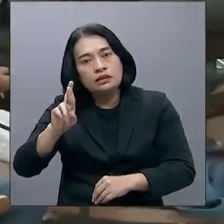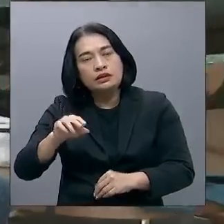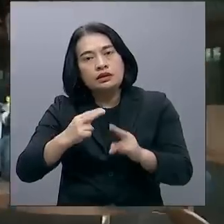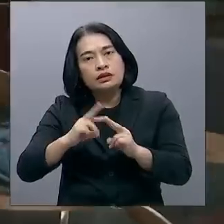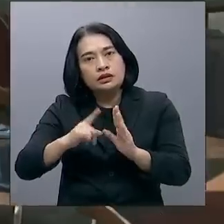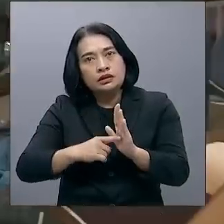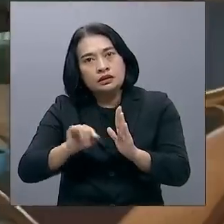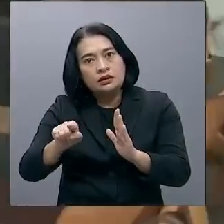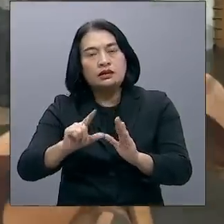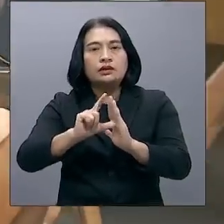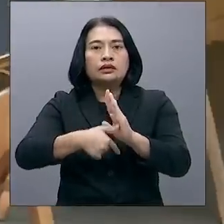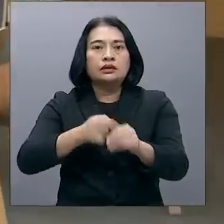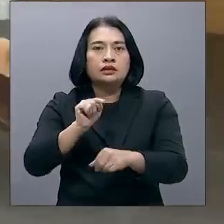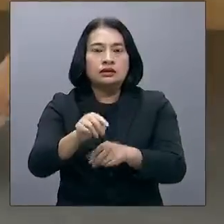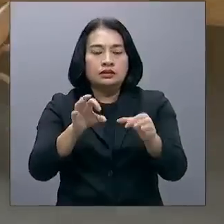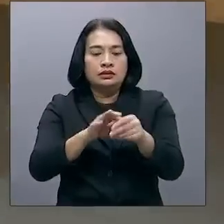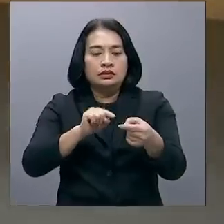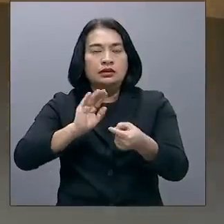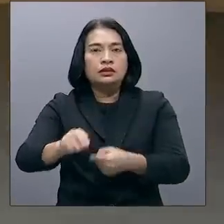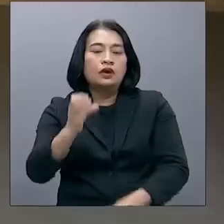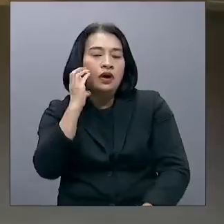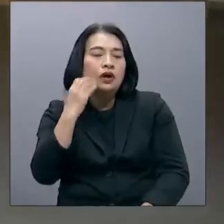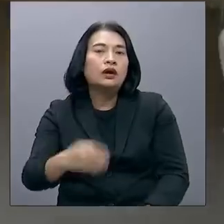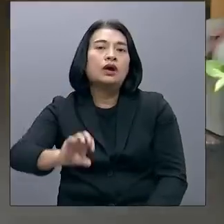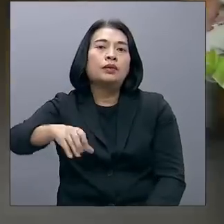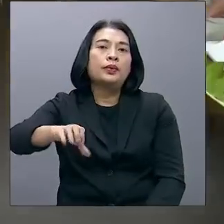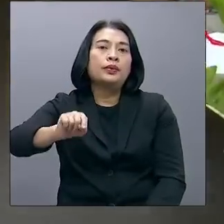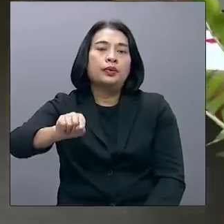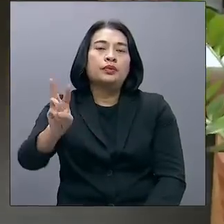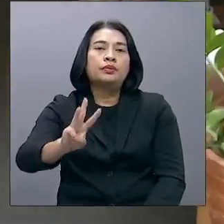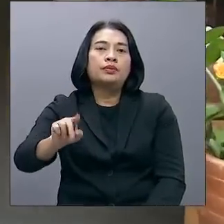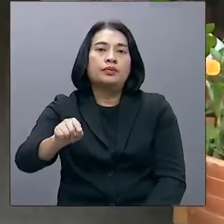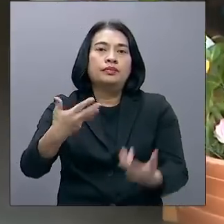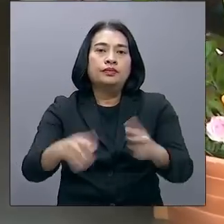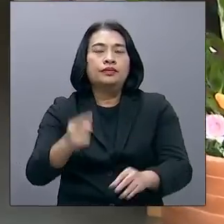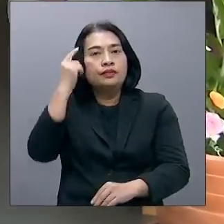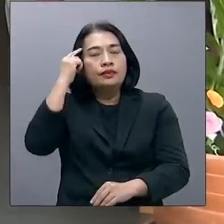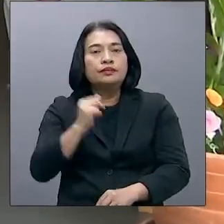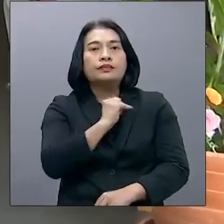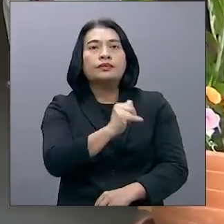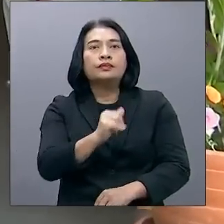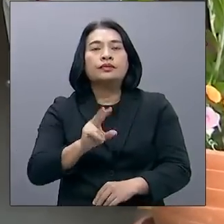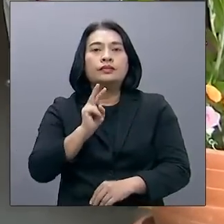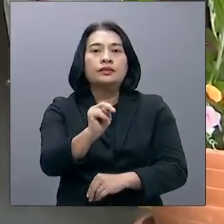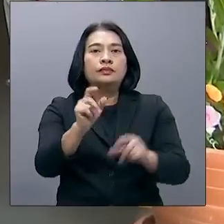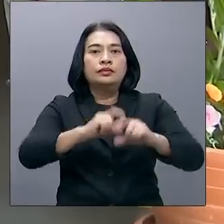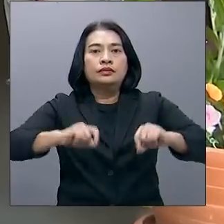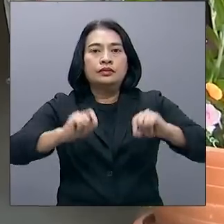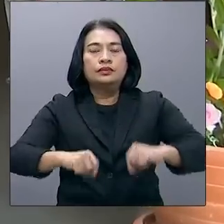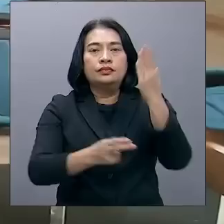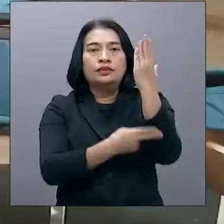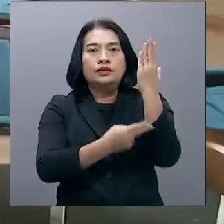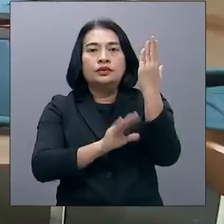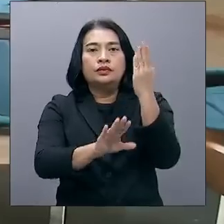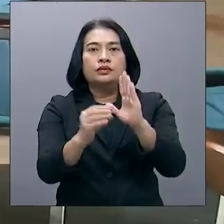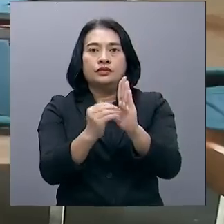ธวัฒน์ตุลาธนค่ะเลขาธิการพรรคก็ยังไม่มีใครรับสายค่ะคาดว่าอาจจะเดินทางไปยังสถานที่นัดลงนาม MOU ที่โรงแรมคอนราด